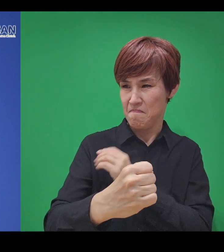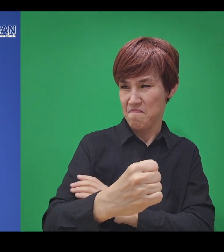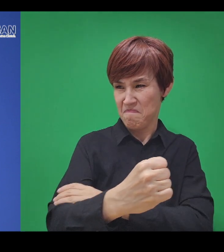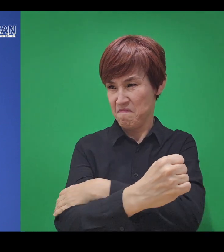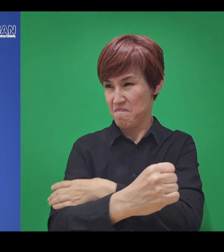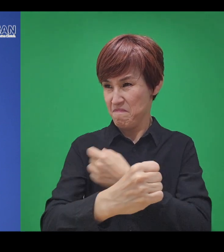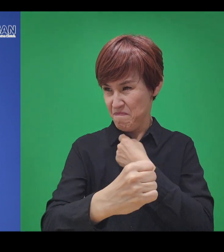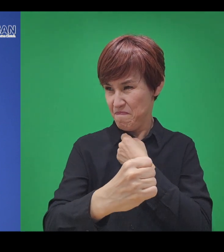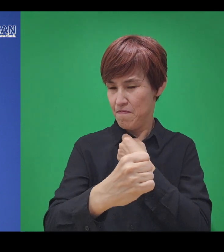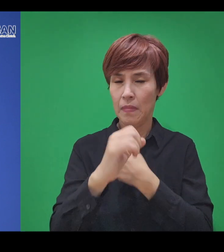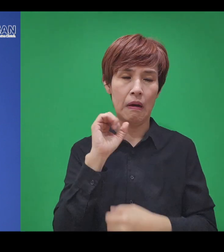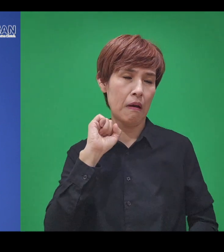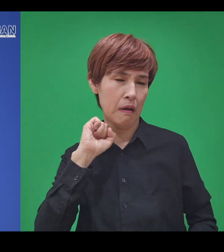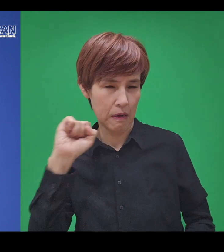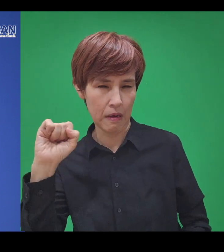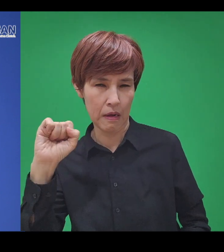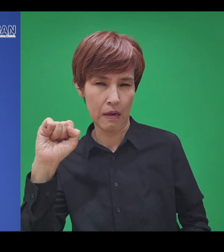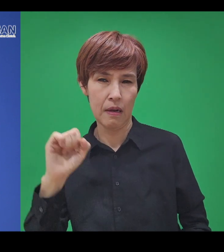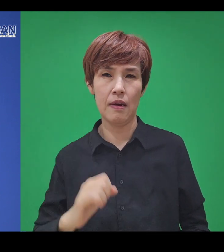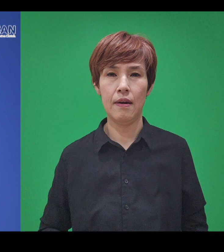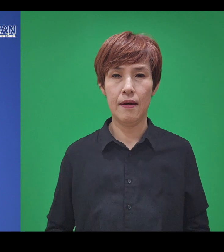것이고 교활한